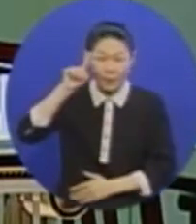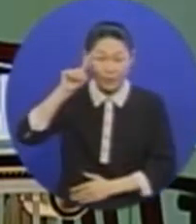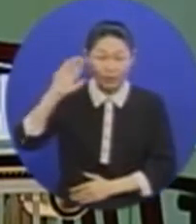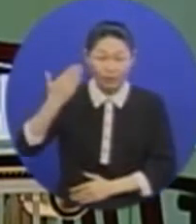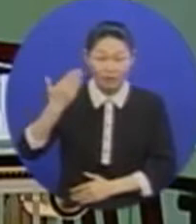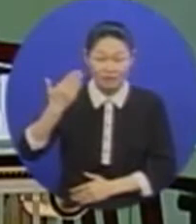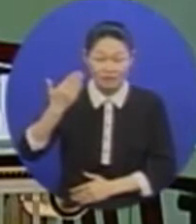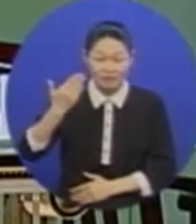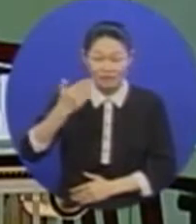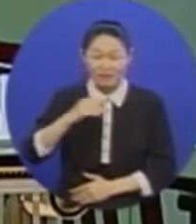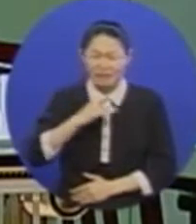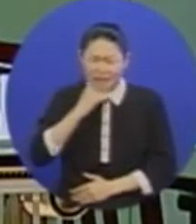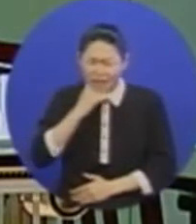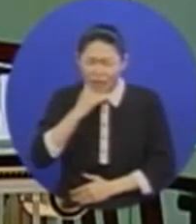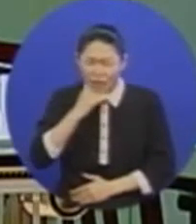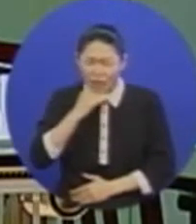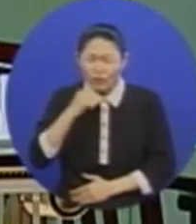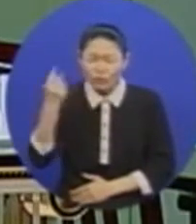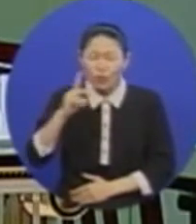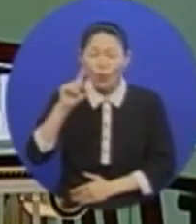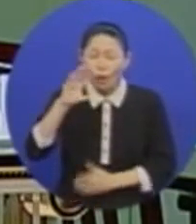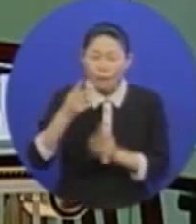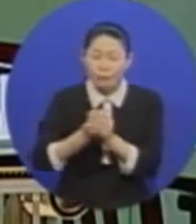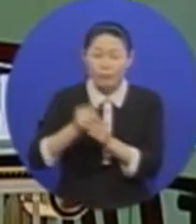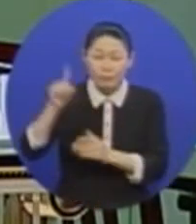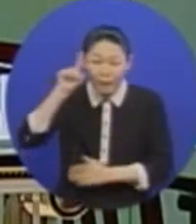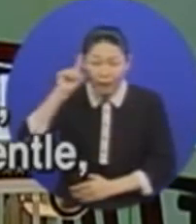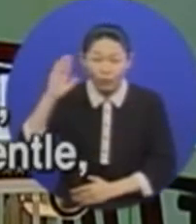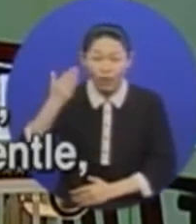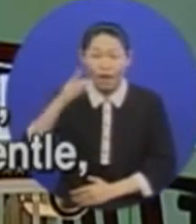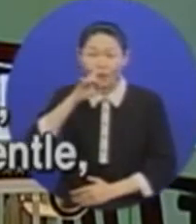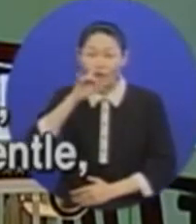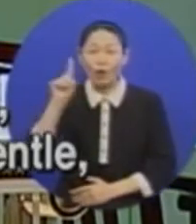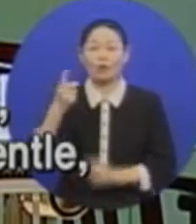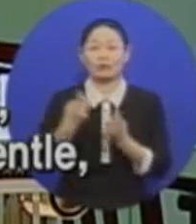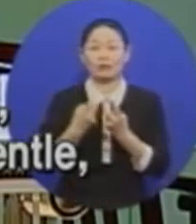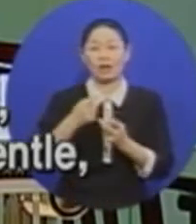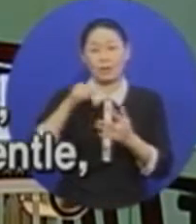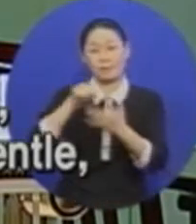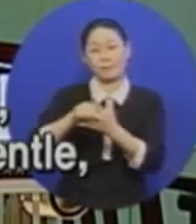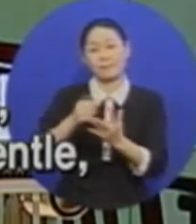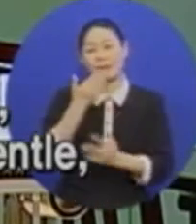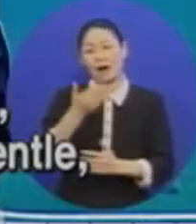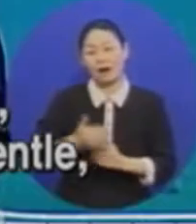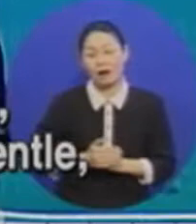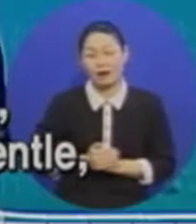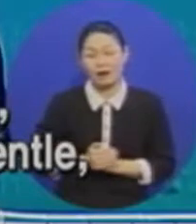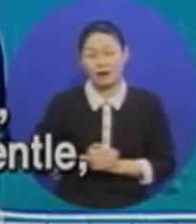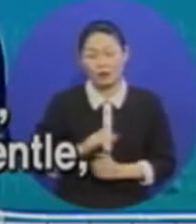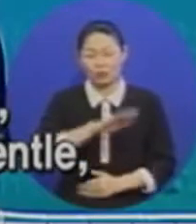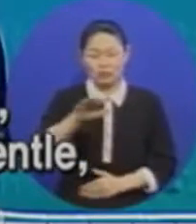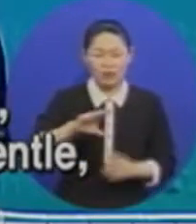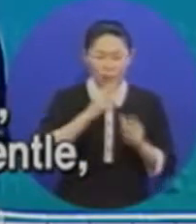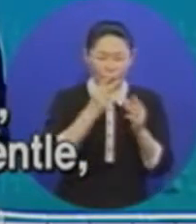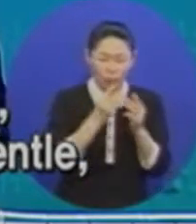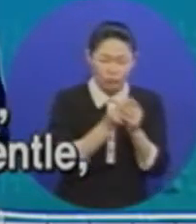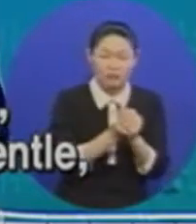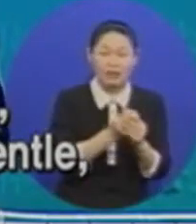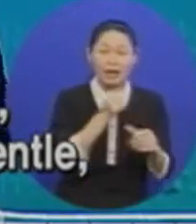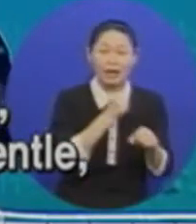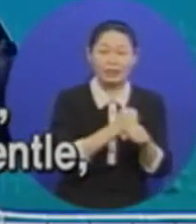완벽에 졌는지 아닌지 어떻게 알 수가 있어요 우리는 뭐 온전케 한다 그러면